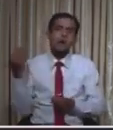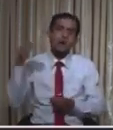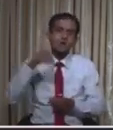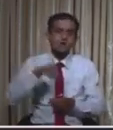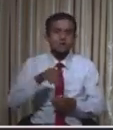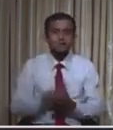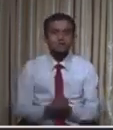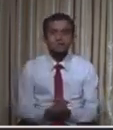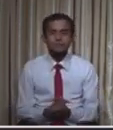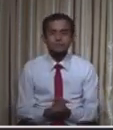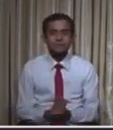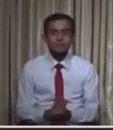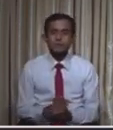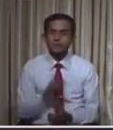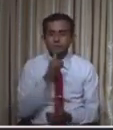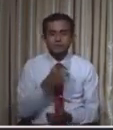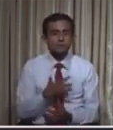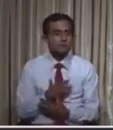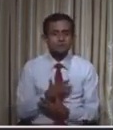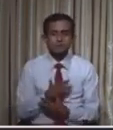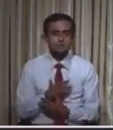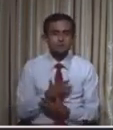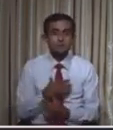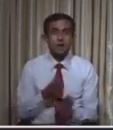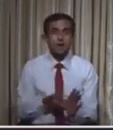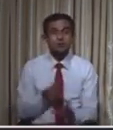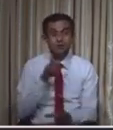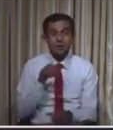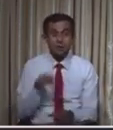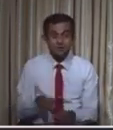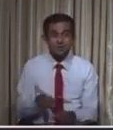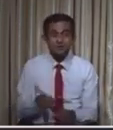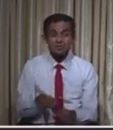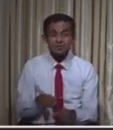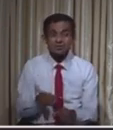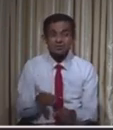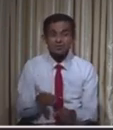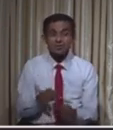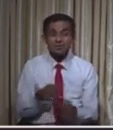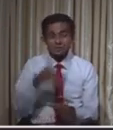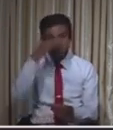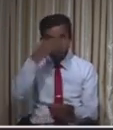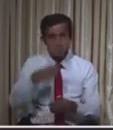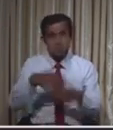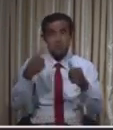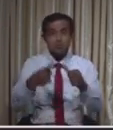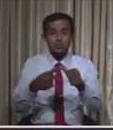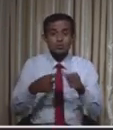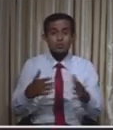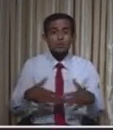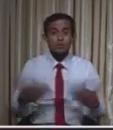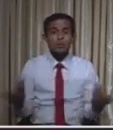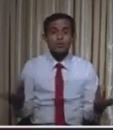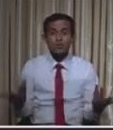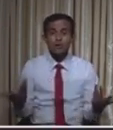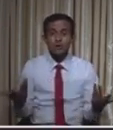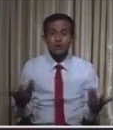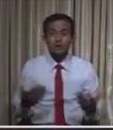ඊ තාමත්ම කියන්න කනගාටුයි අදට තවරු දෙකක් වෙනවා. ඒ පාස්කු ප්‍රහාරයට උත්තර තවම නැහැ.